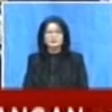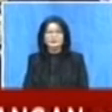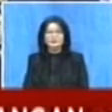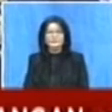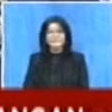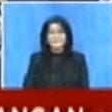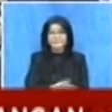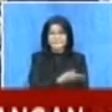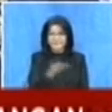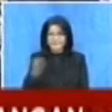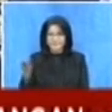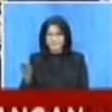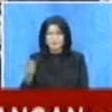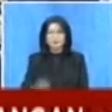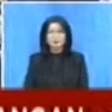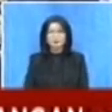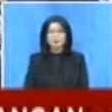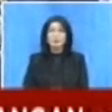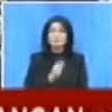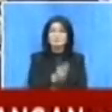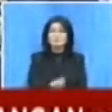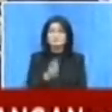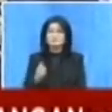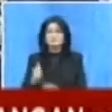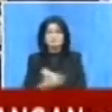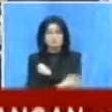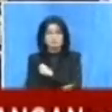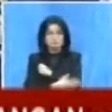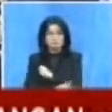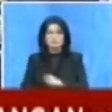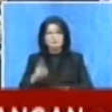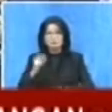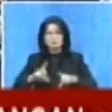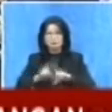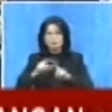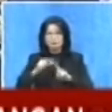Hadirin yang saya muliakan, belanja negara dalam RAPBN